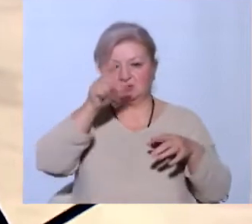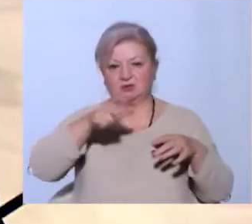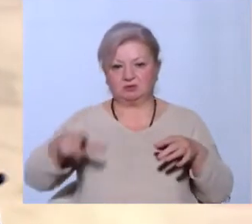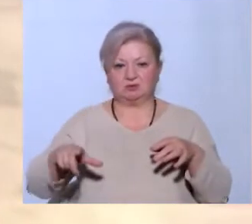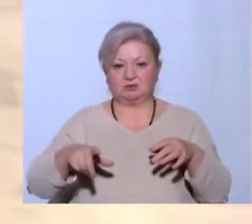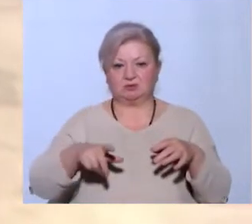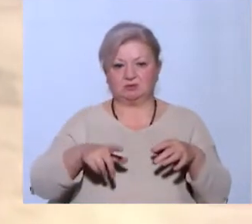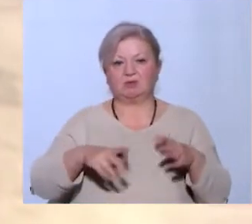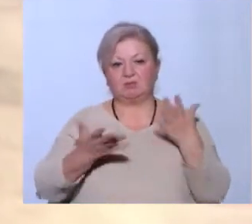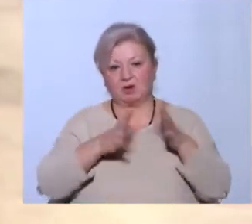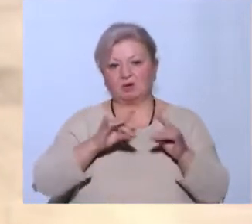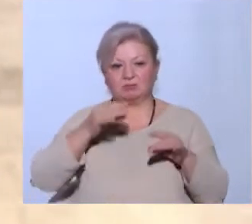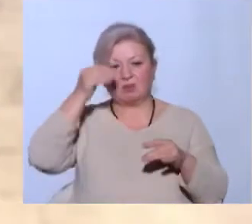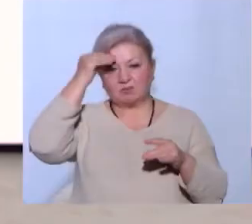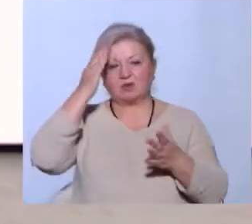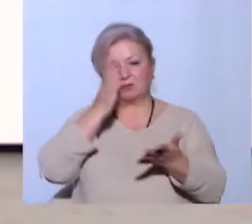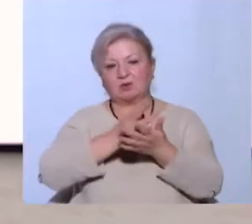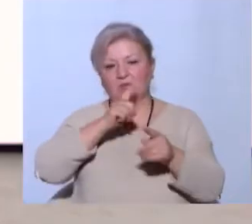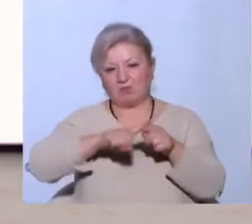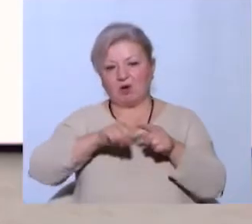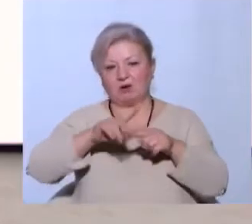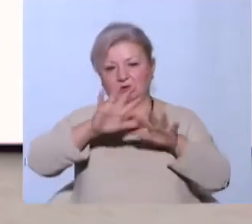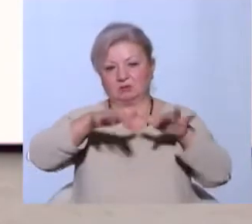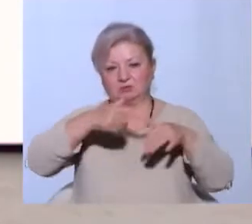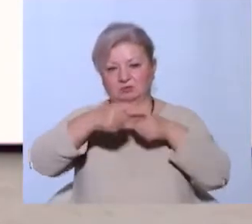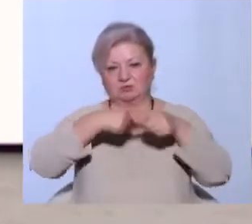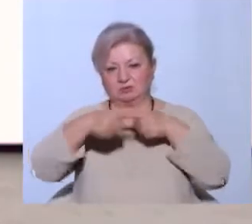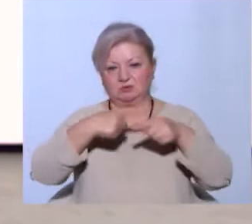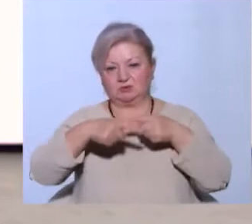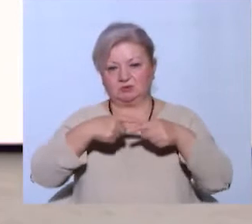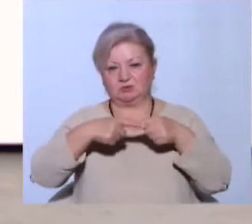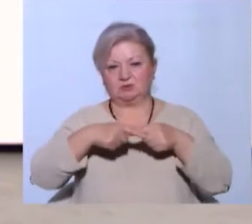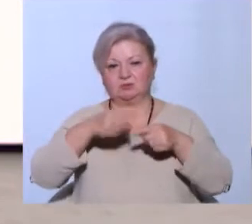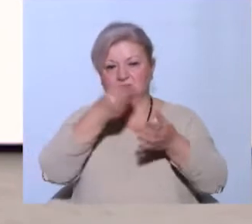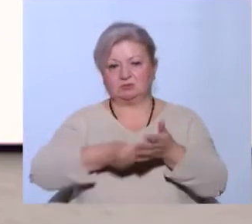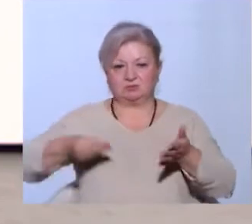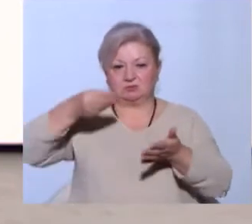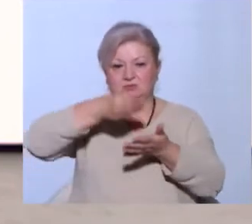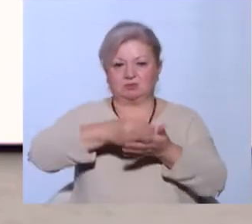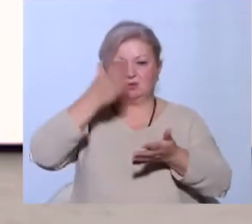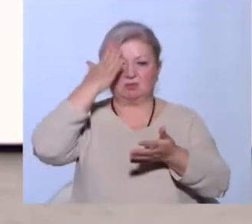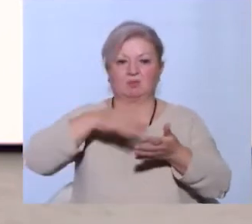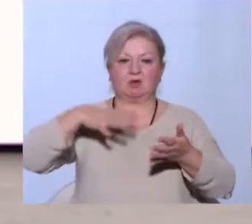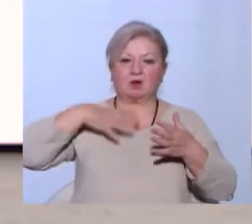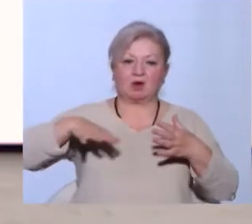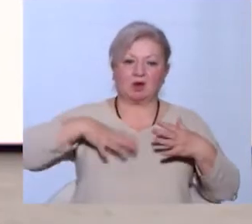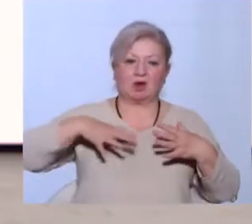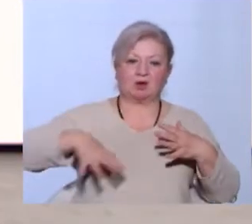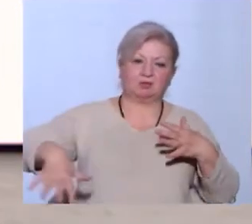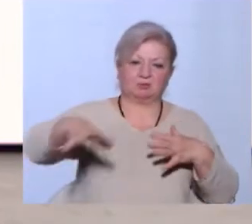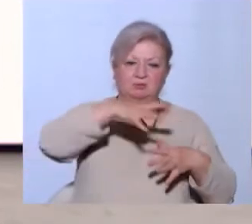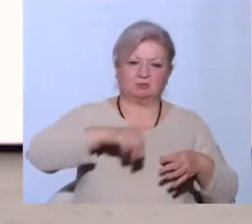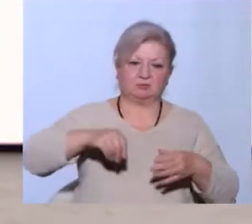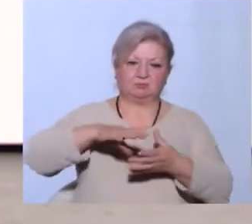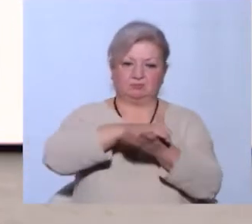იმედია, დავიტოვოთ ეს იმედი, რომ აღდგება ქართული ერთიანობა და მთლიანობა